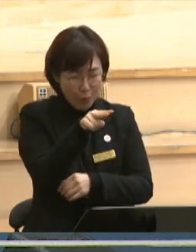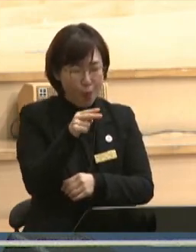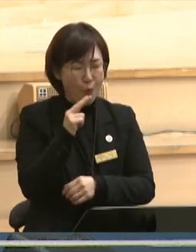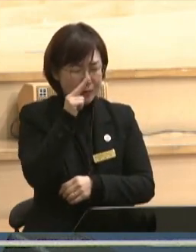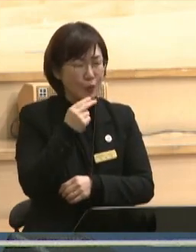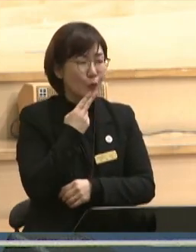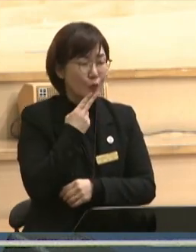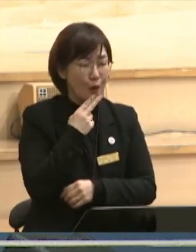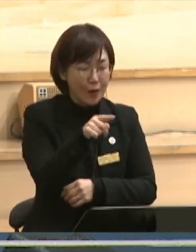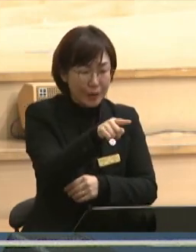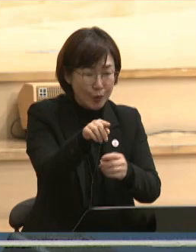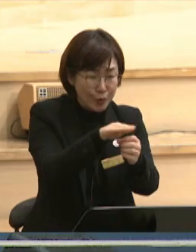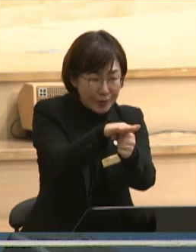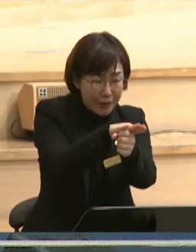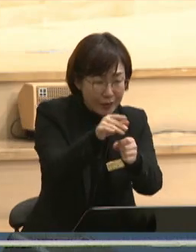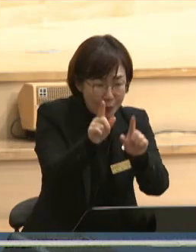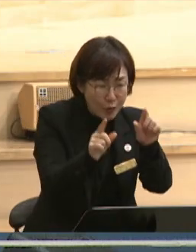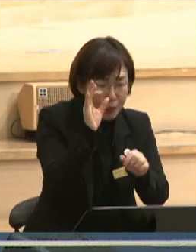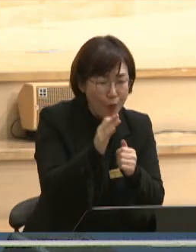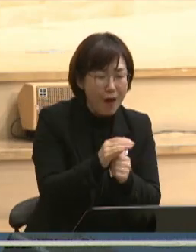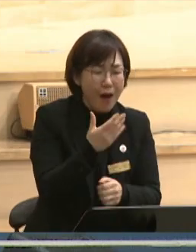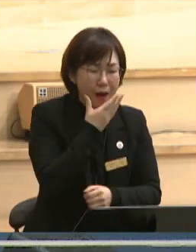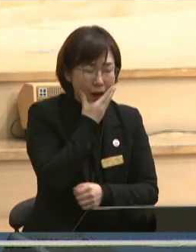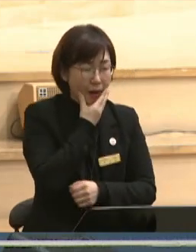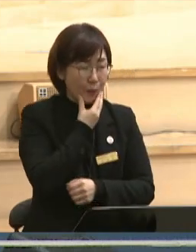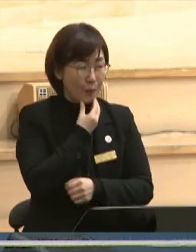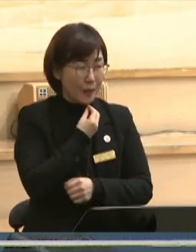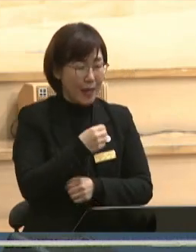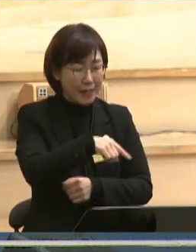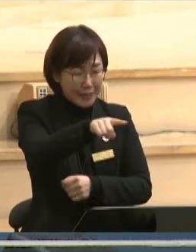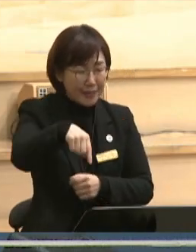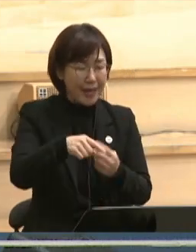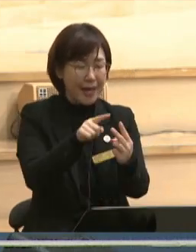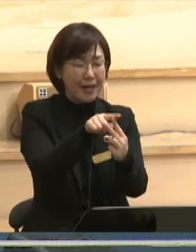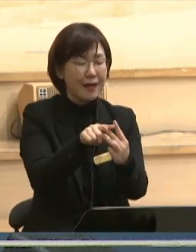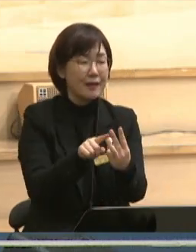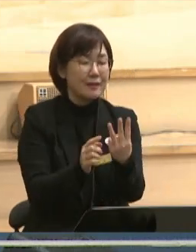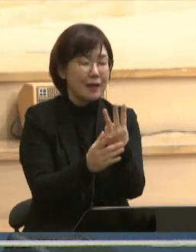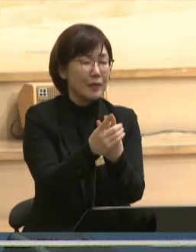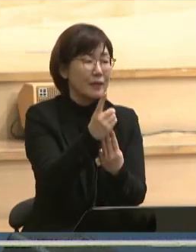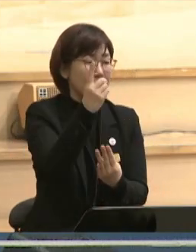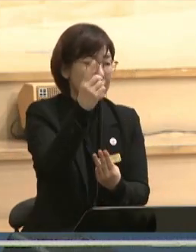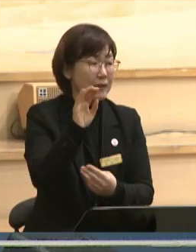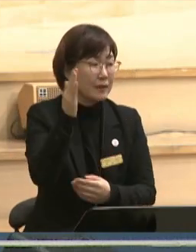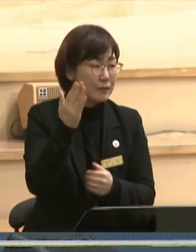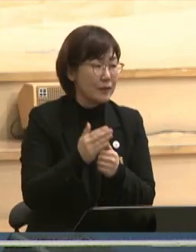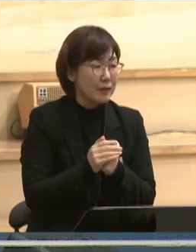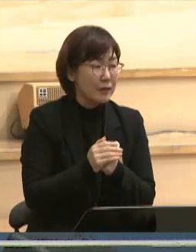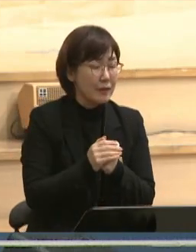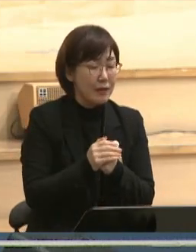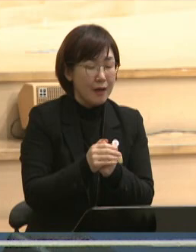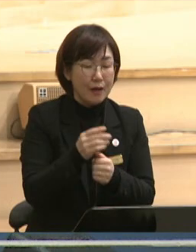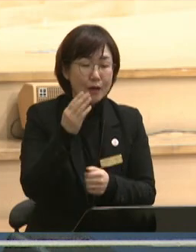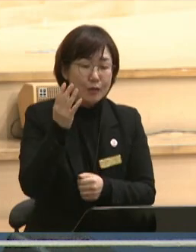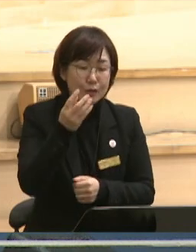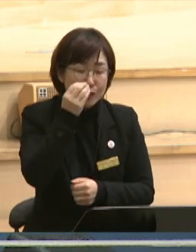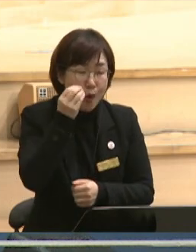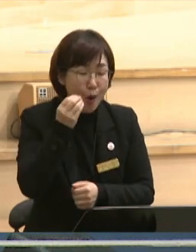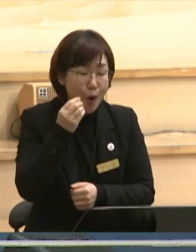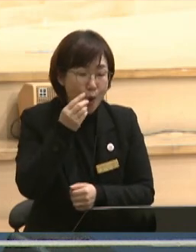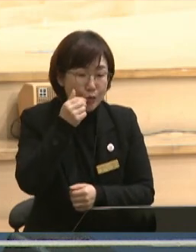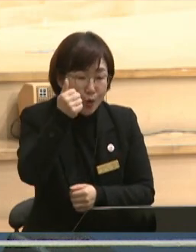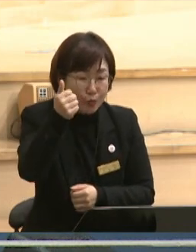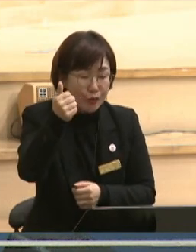모습을 보면서 행복해요 그래야 삶이 일체가 될 수 있습니다 성부 하나님이 성령 하나님을 막